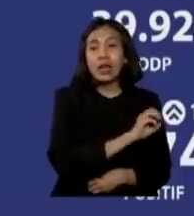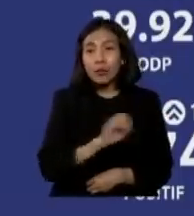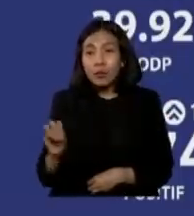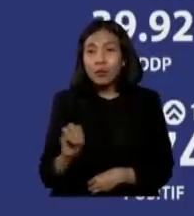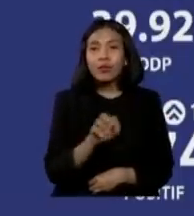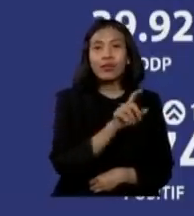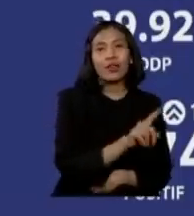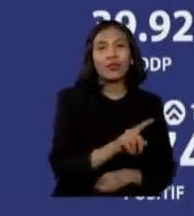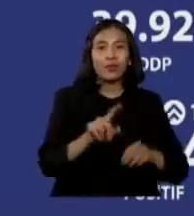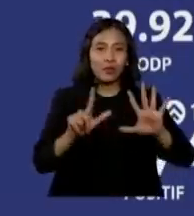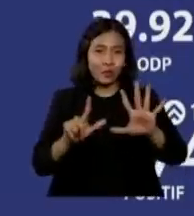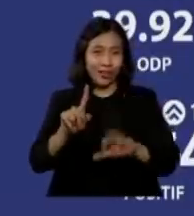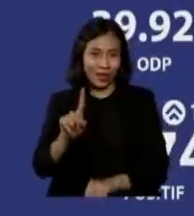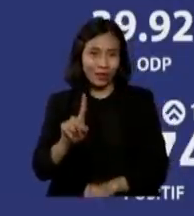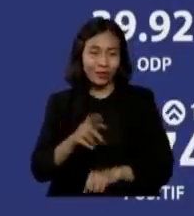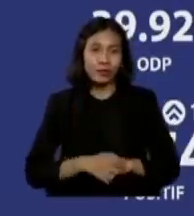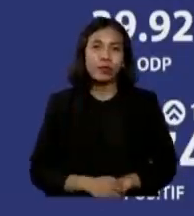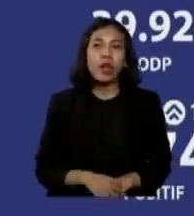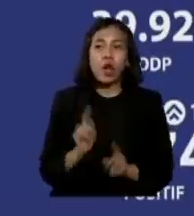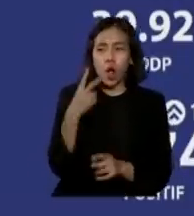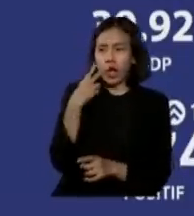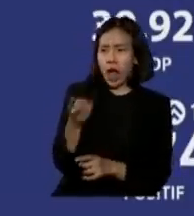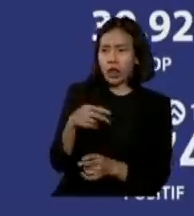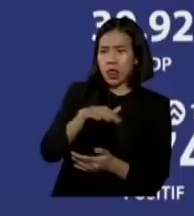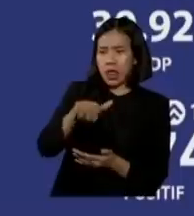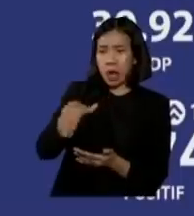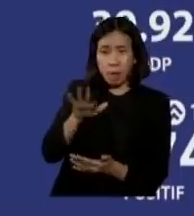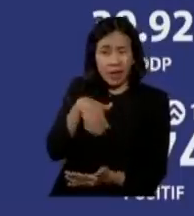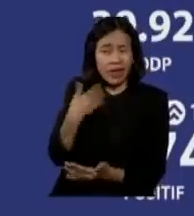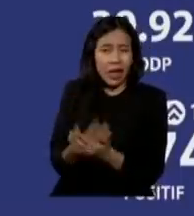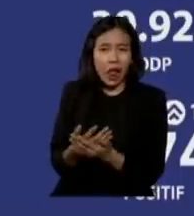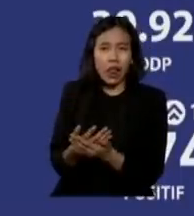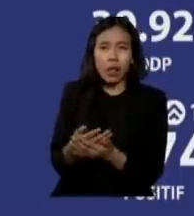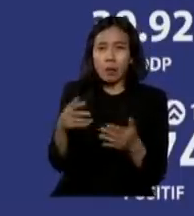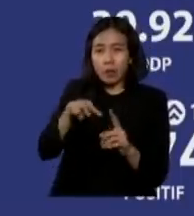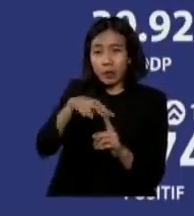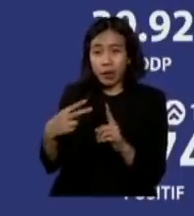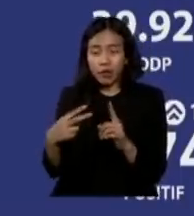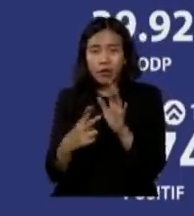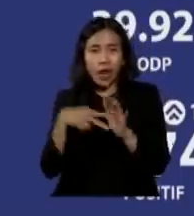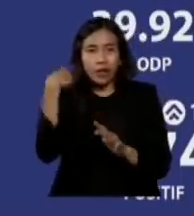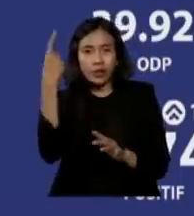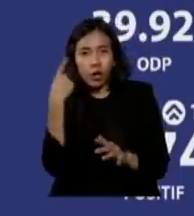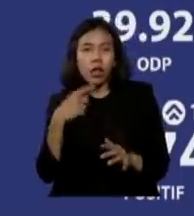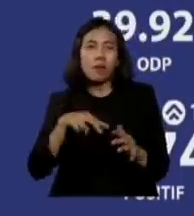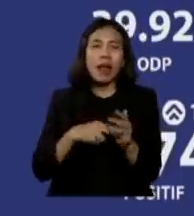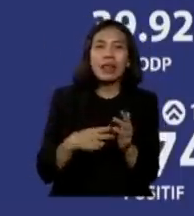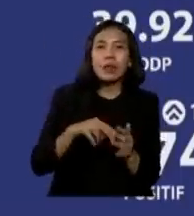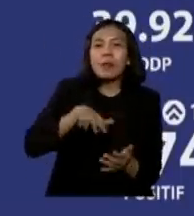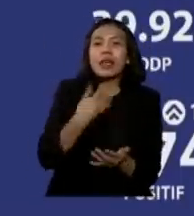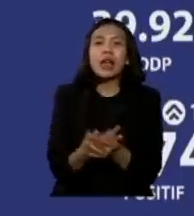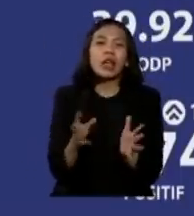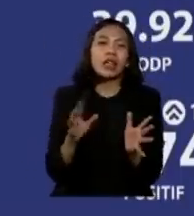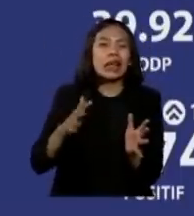3171 orang kalau kita lihat angka kematian saran nasional angka kita berada pada angka 5 persen